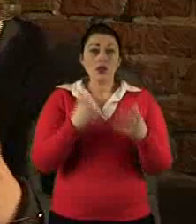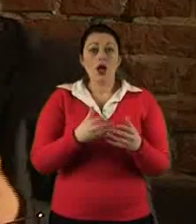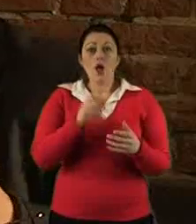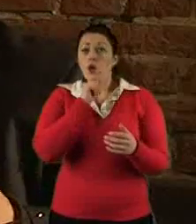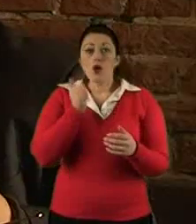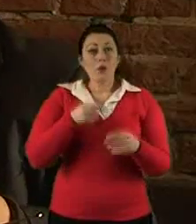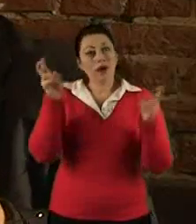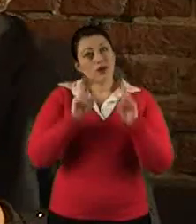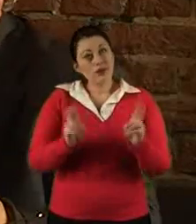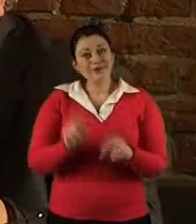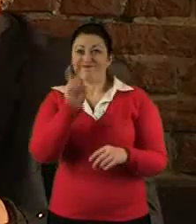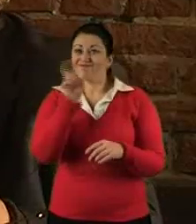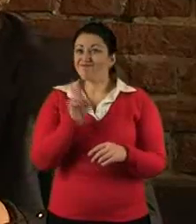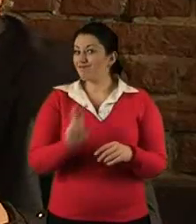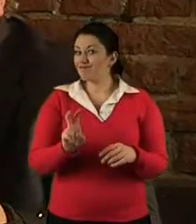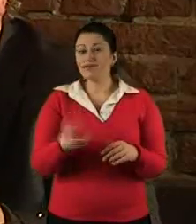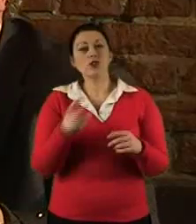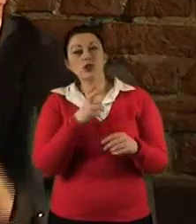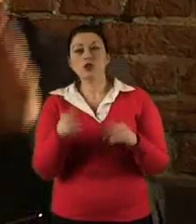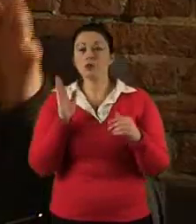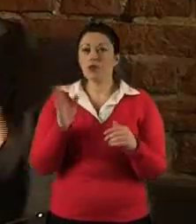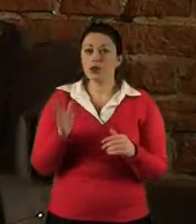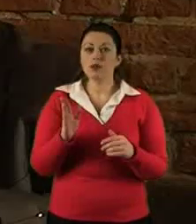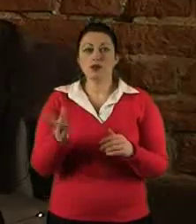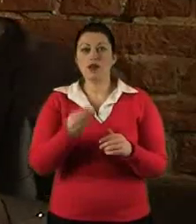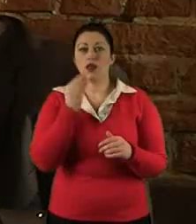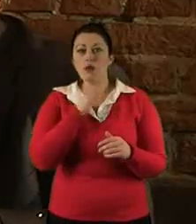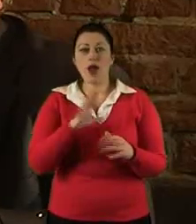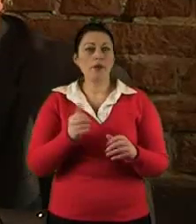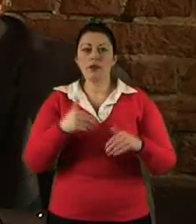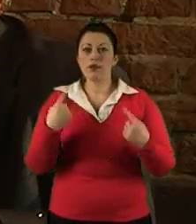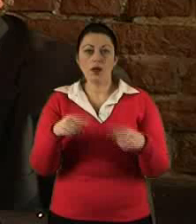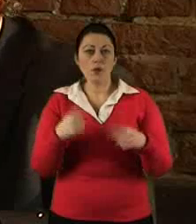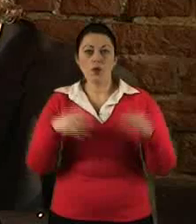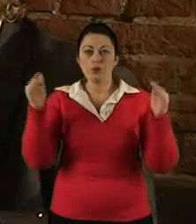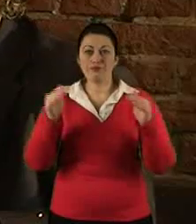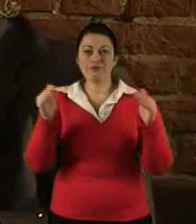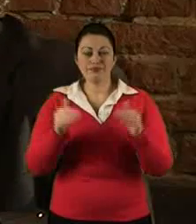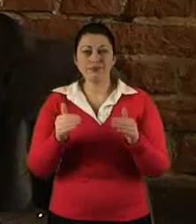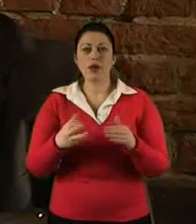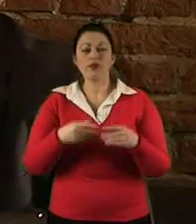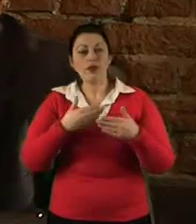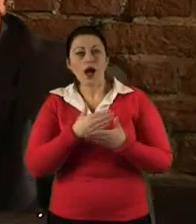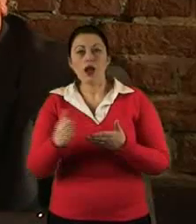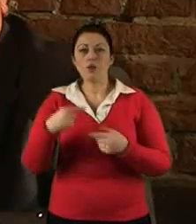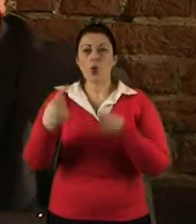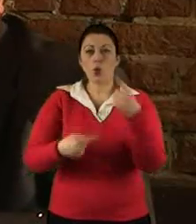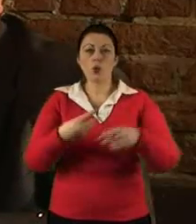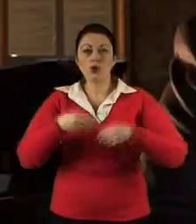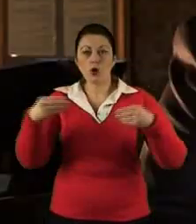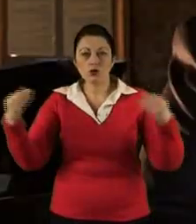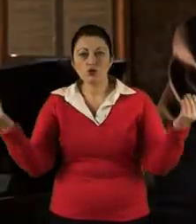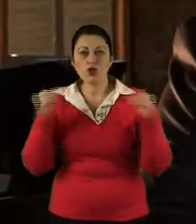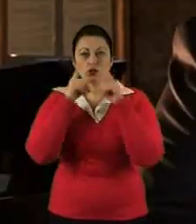te istniejące kontrakty, no i te potencjalne nowe, nie zaczną chudnąć. No i produkcja winniczka w Polsce będzie